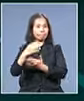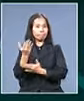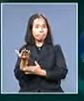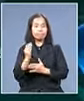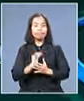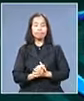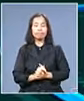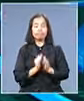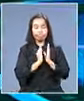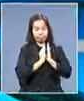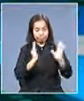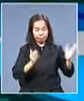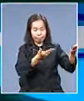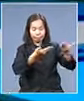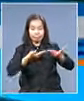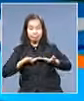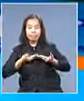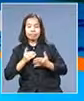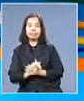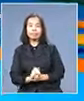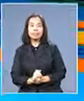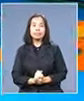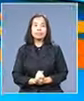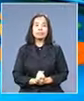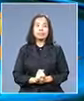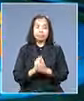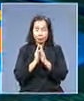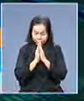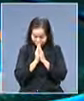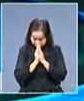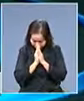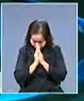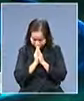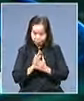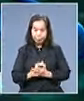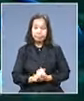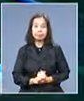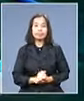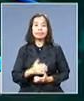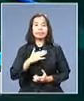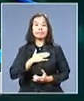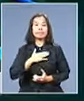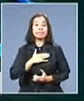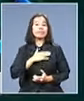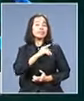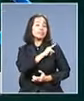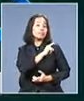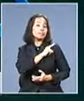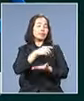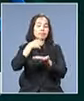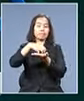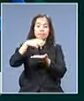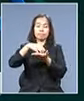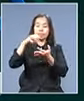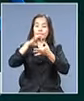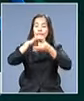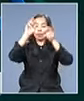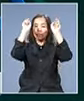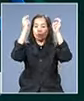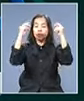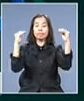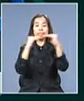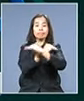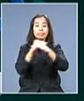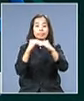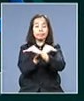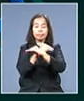ณกรุณานะครับและคุณภาสิทธิ์นะครับสวัสดีครับกิติพันธ์นุตไตรคุณครับกับจ้อจราจรครับนี่เปิดแล้วนะครับตลาดบก